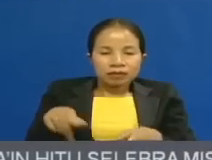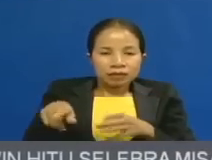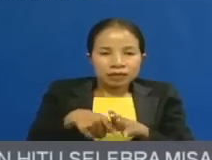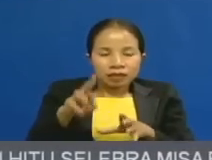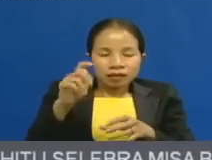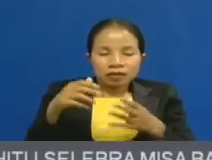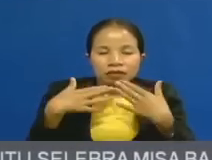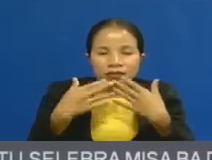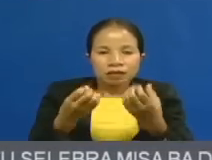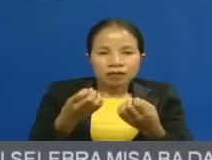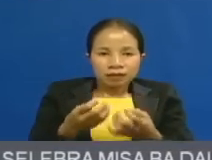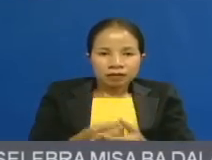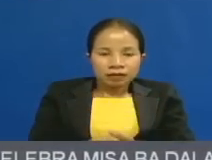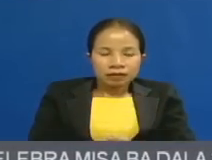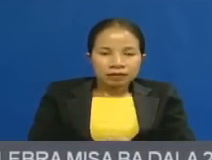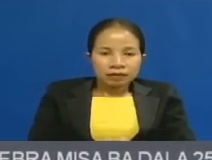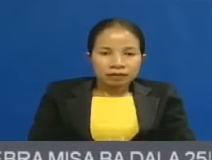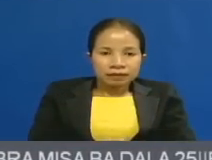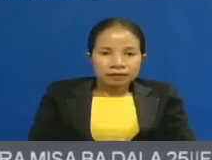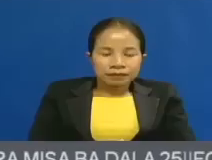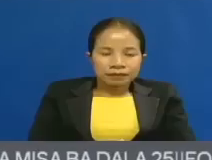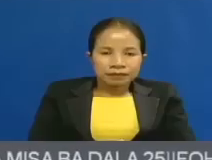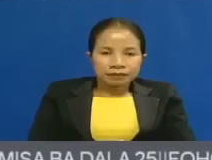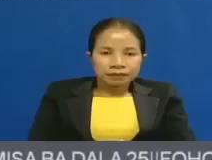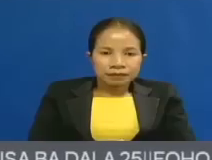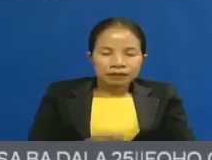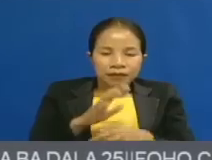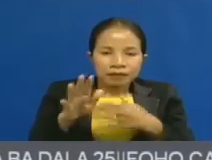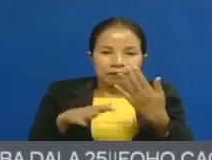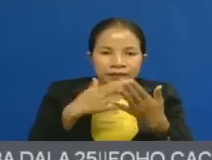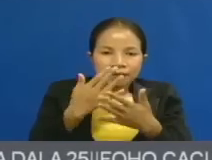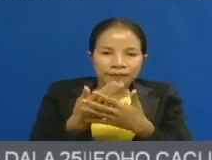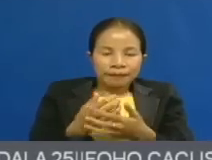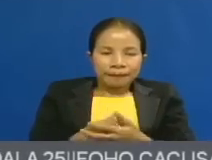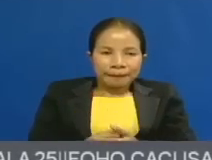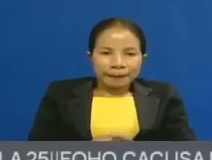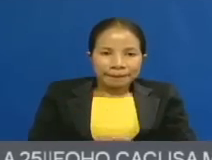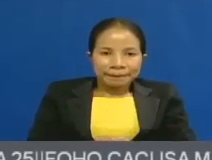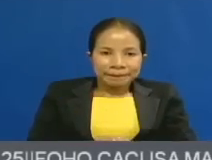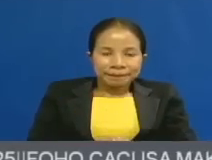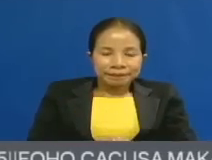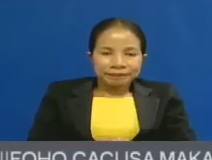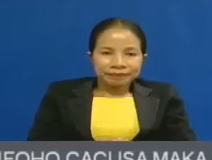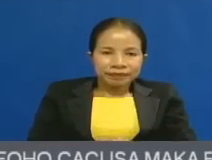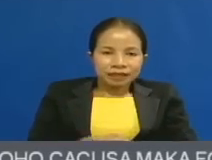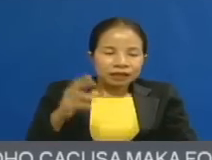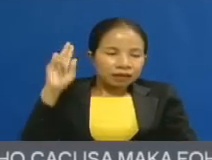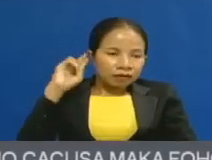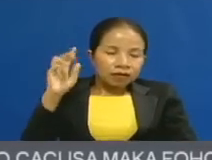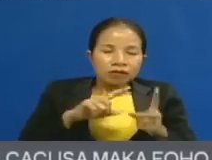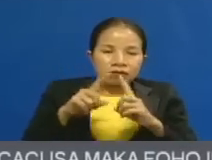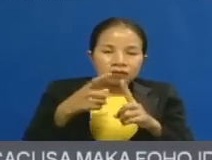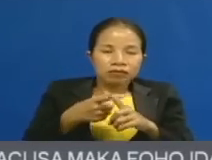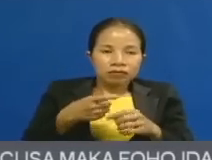ada atau obrigado para. Obrigado barak ba telespectador sirot. Telespectador esono 20 serari televisa un Timor Leste. Ida nama kita orang esplikasi orang